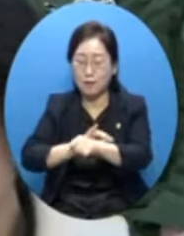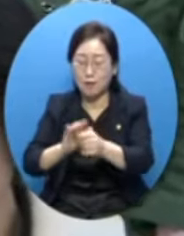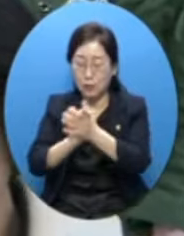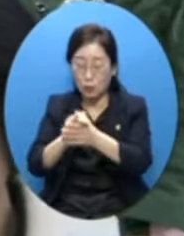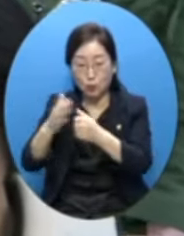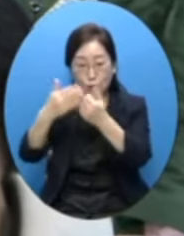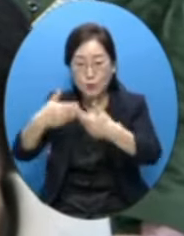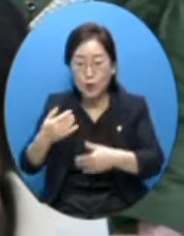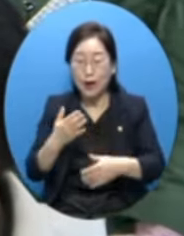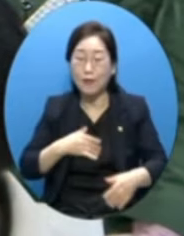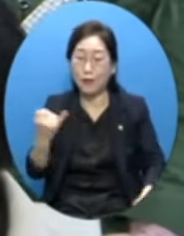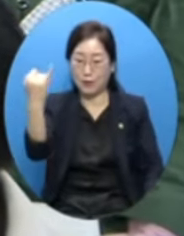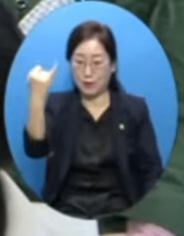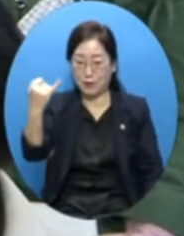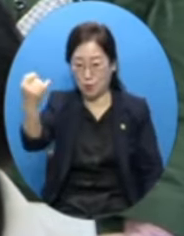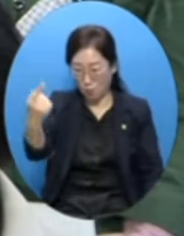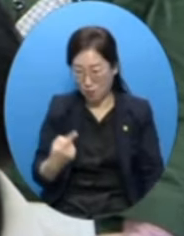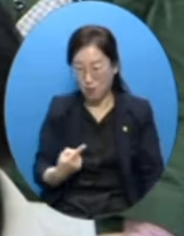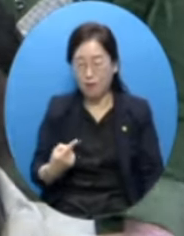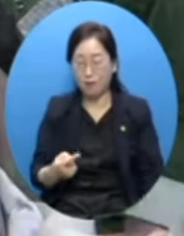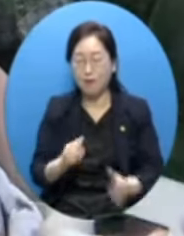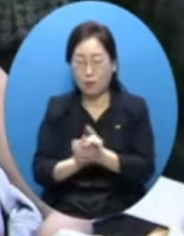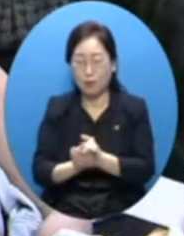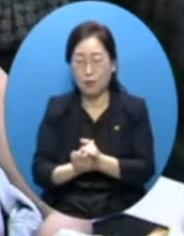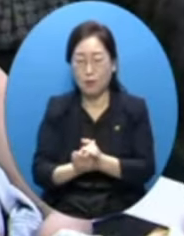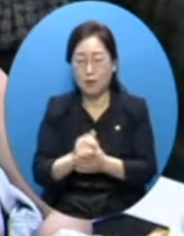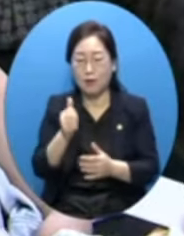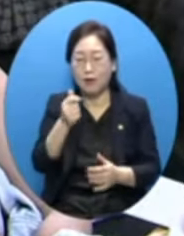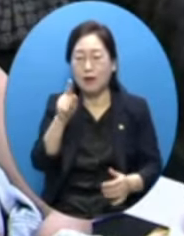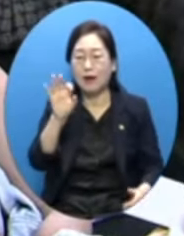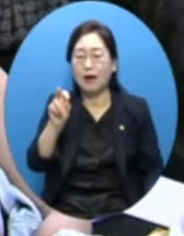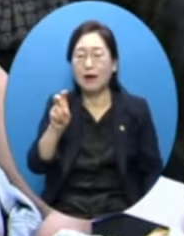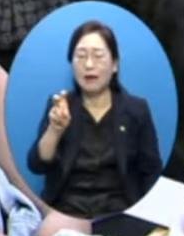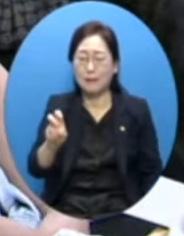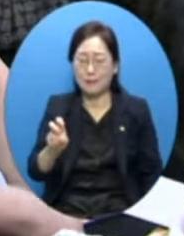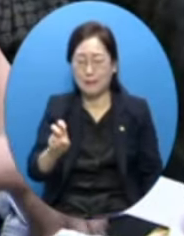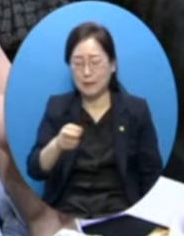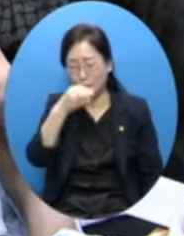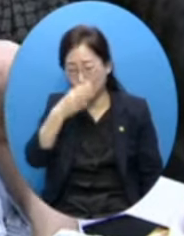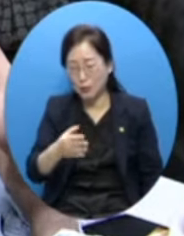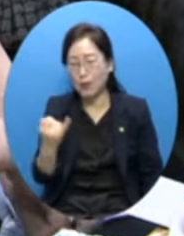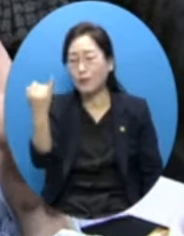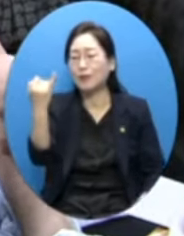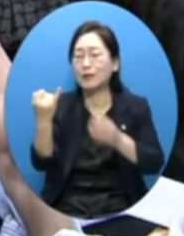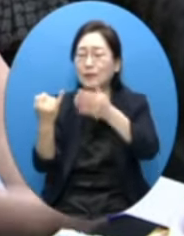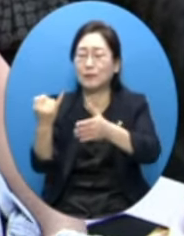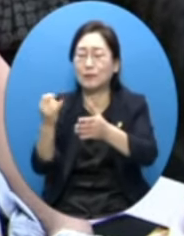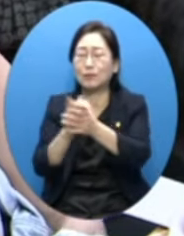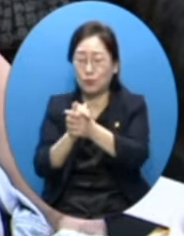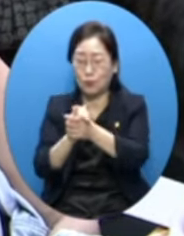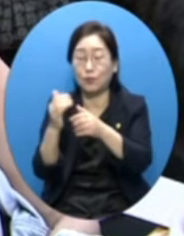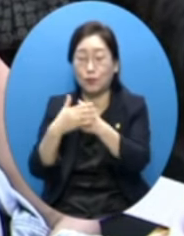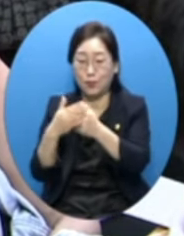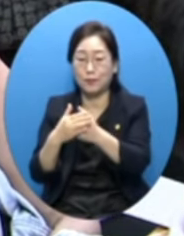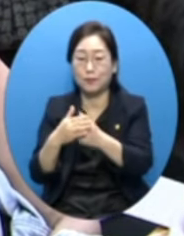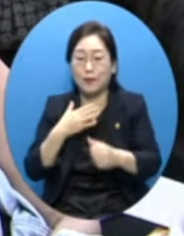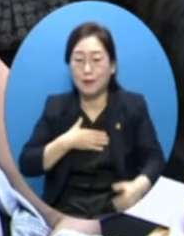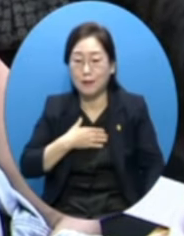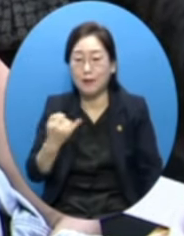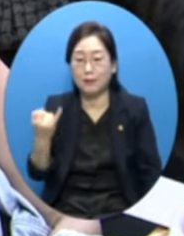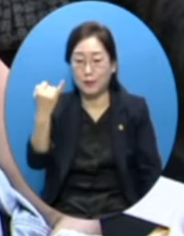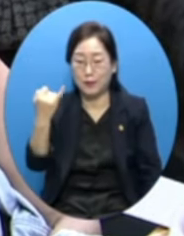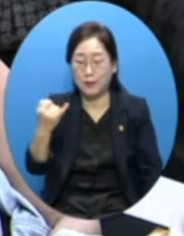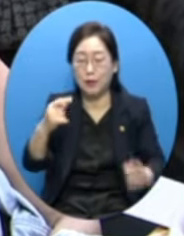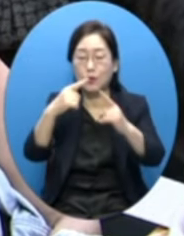위해서 기도해줬습니다. 너무 항암이 힘들어서 그 언니에게 나를 좀 위해서 기도해주세요 부탁하니까 그 언니가